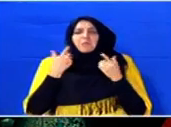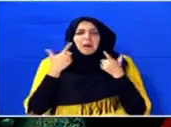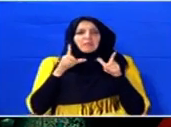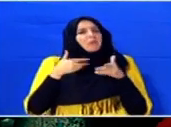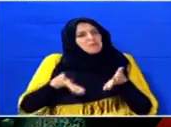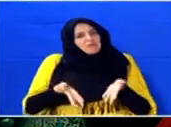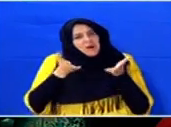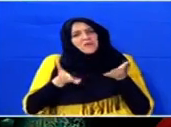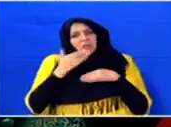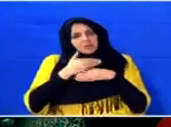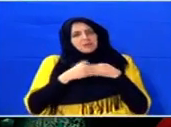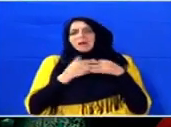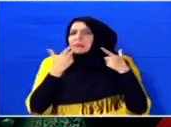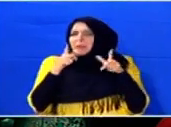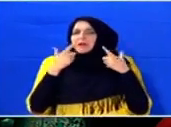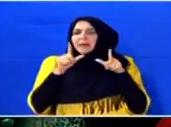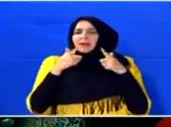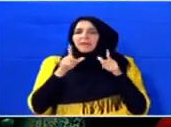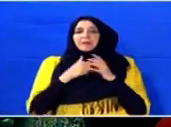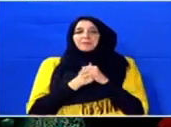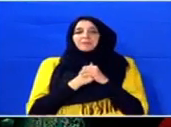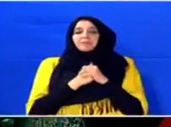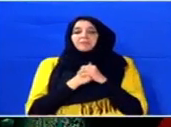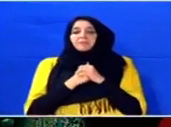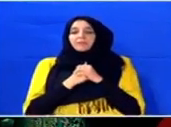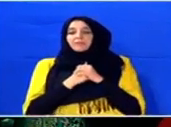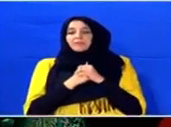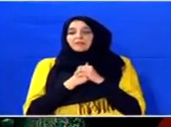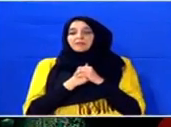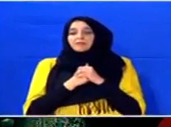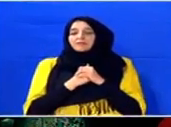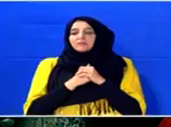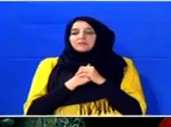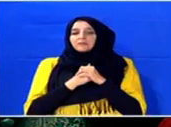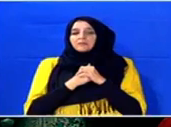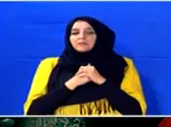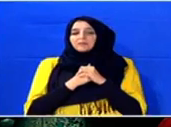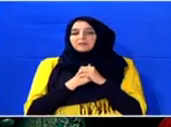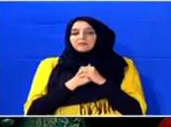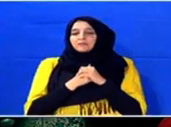ليه بتحبيني فوق هذاك همم بعض اللي خلاها تدير تشوفي همم واضح